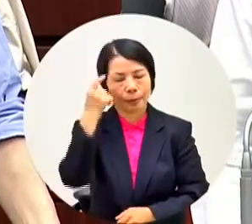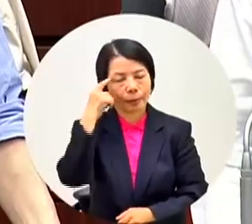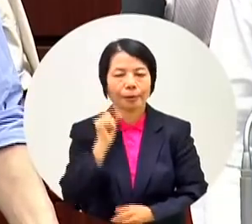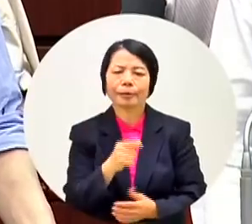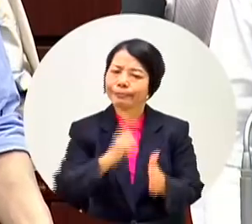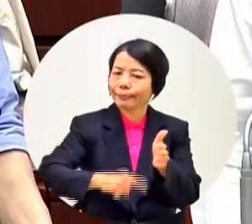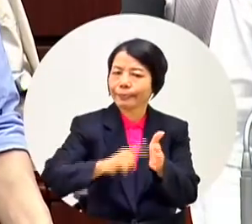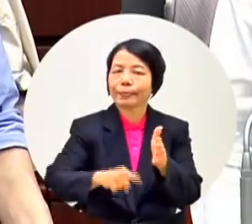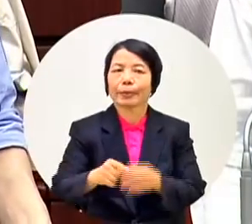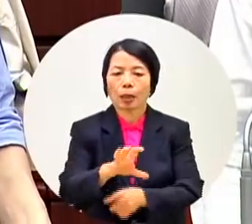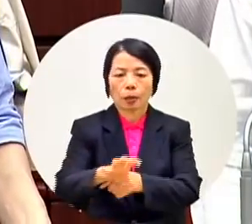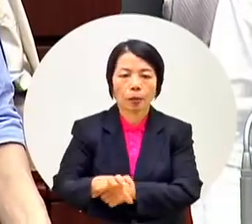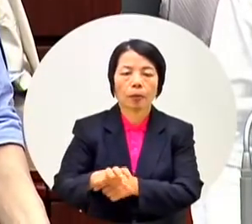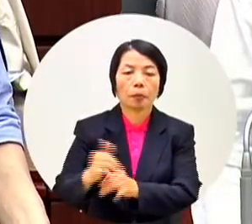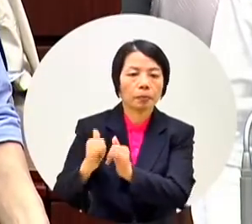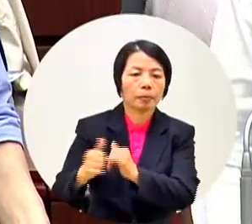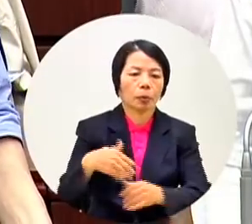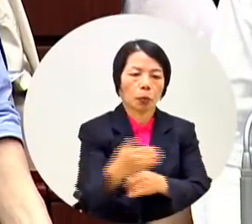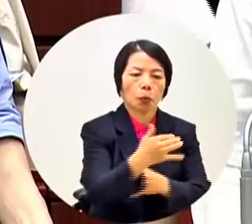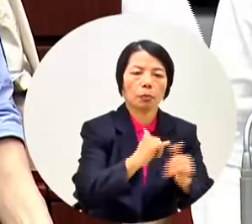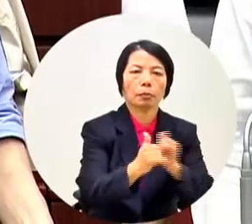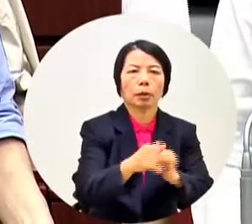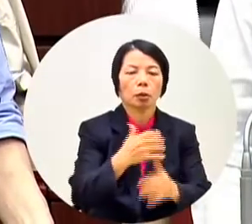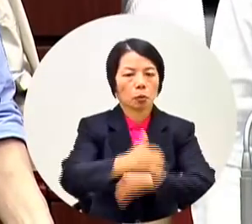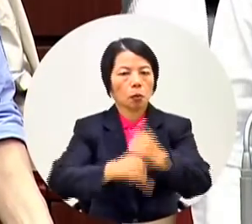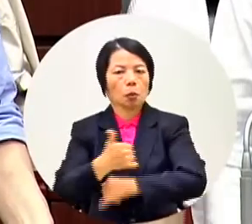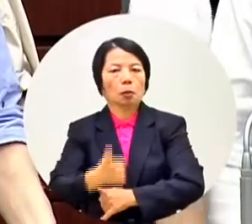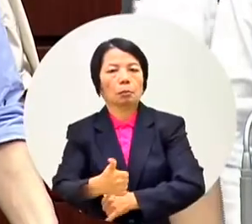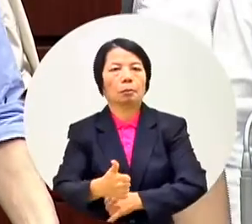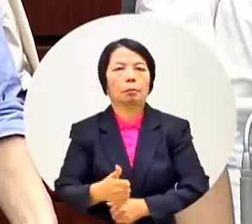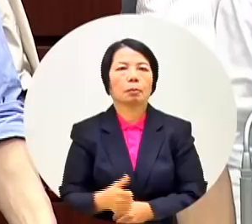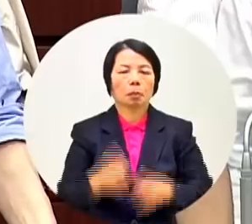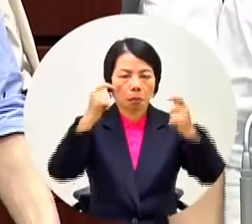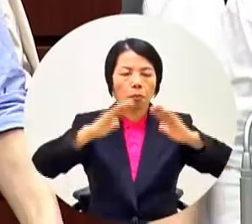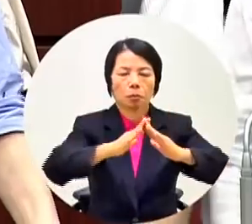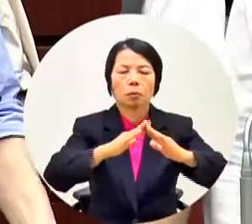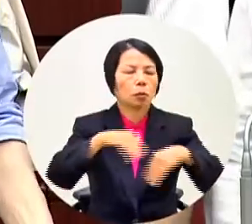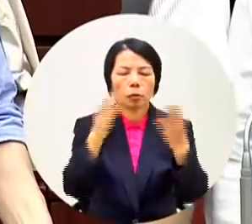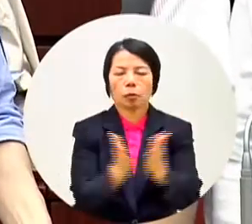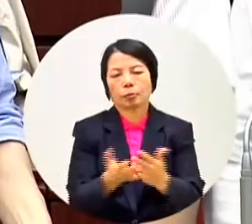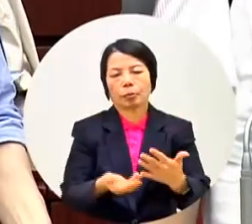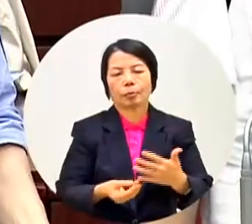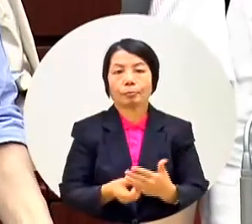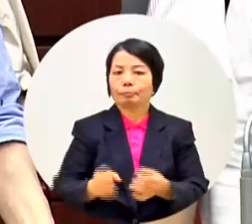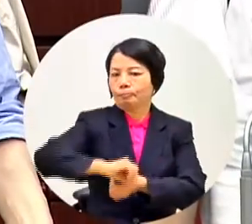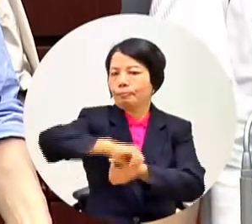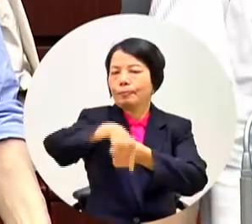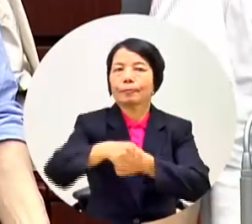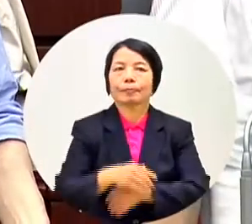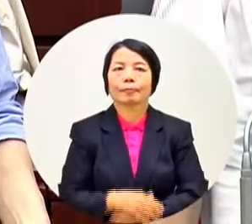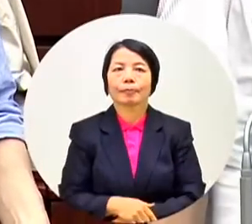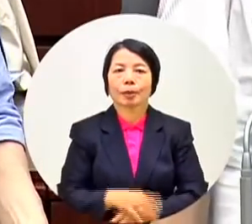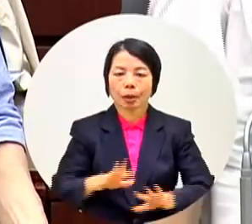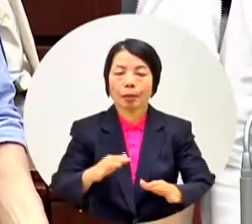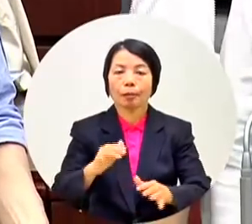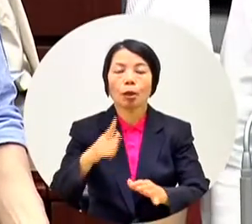好，全高雄市生活都会生活的好。农民渔民生活的好，全台湾人都会生活好。为什么？他们